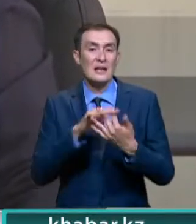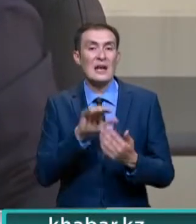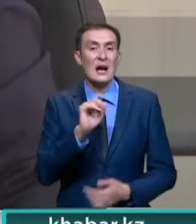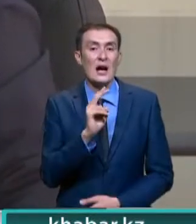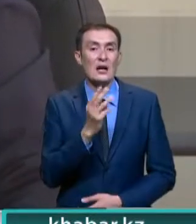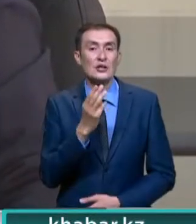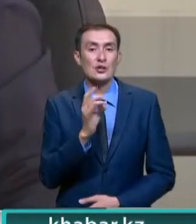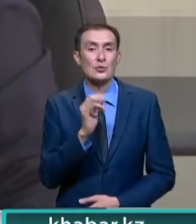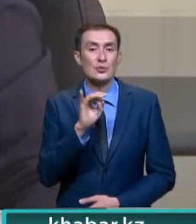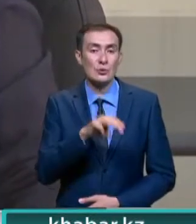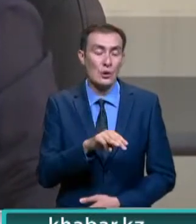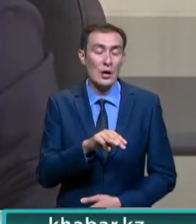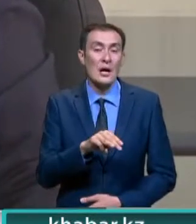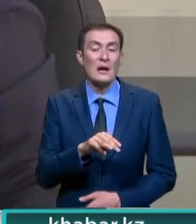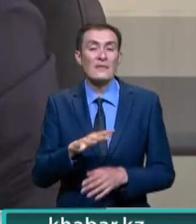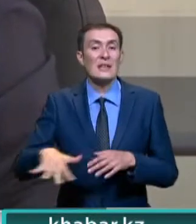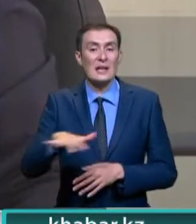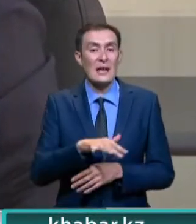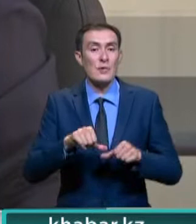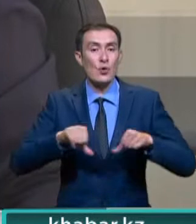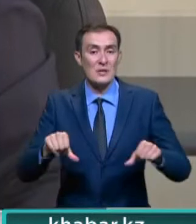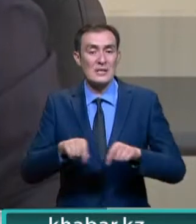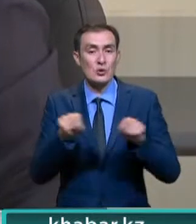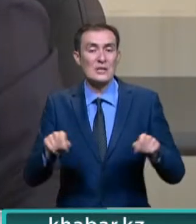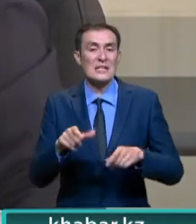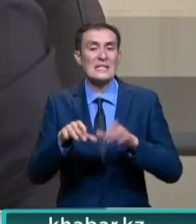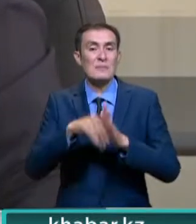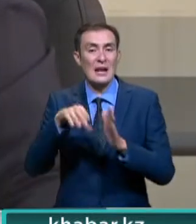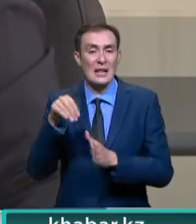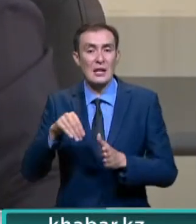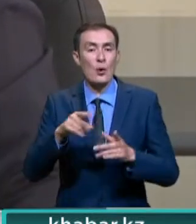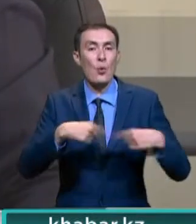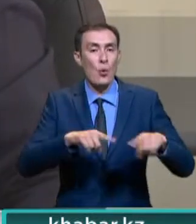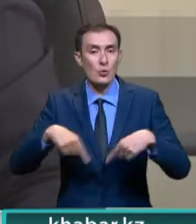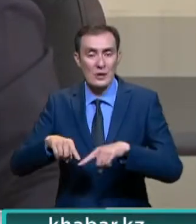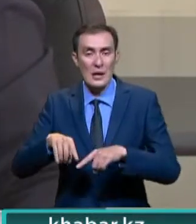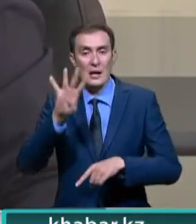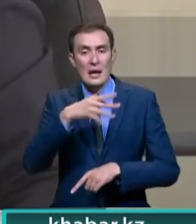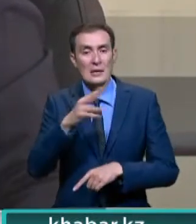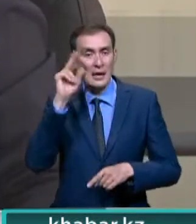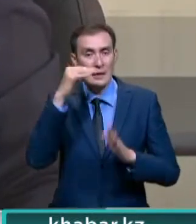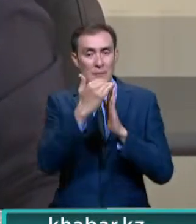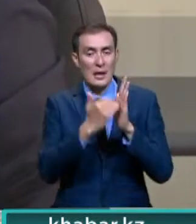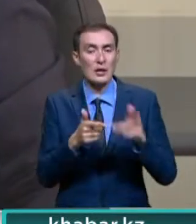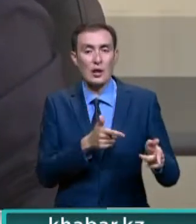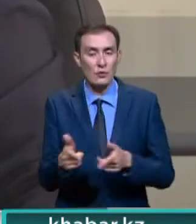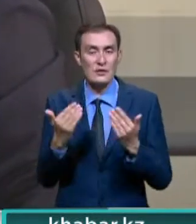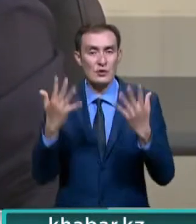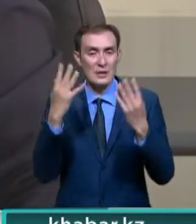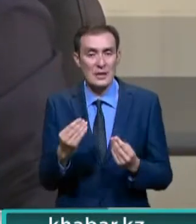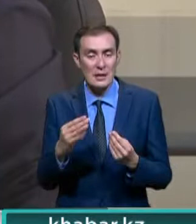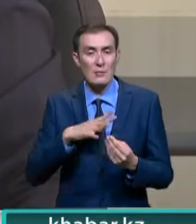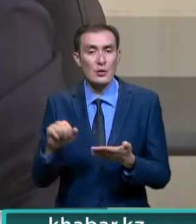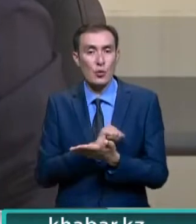Акшикур Тупкараганского района. Территориальными комиссиями созданы избирательные округи. Календарный план готов. На сегодняшний день